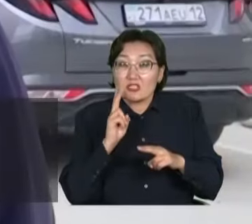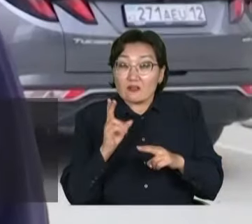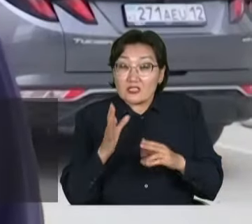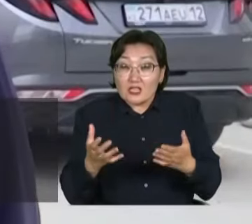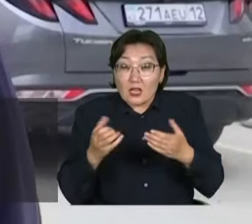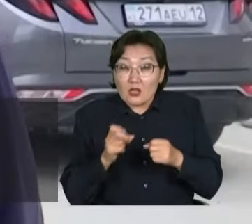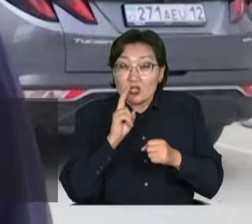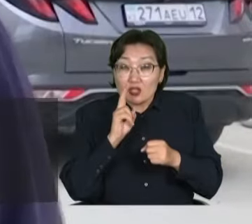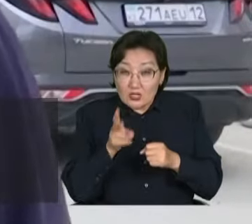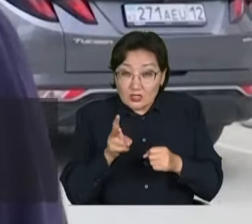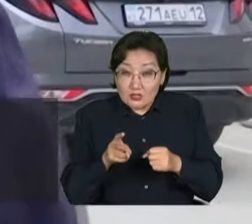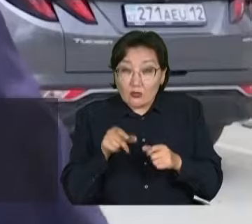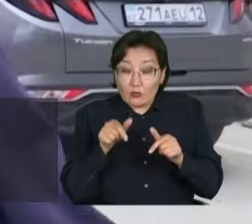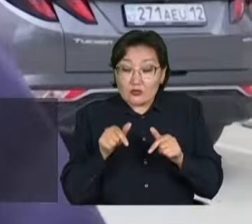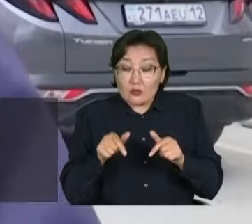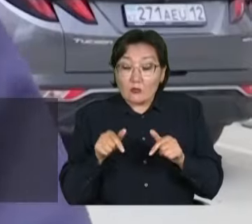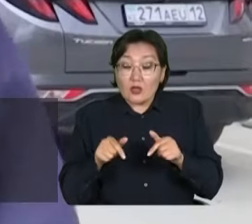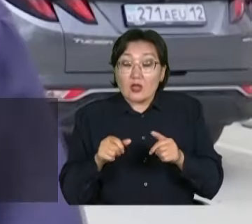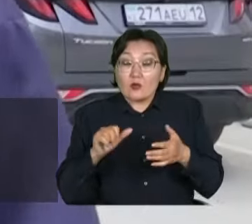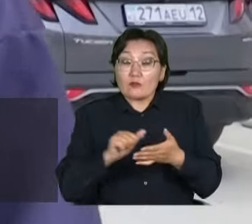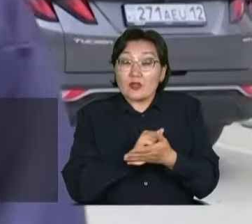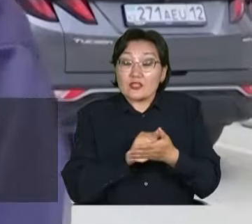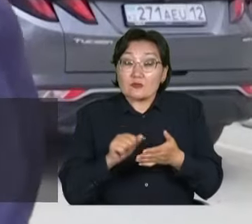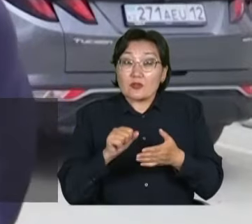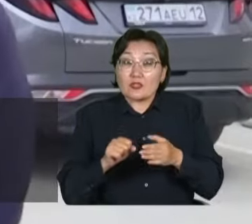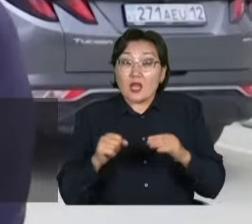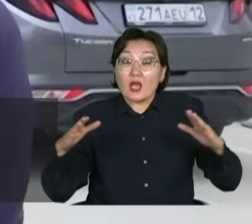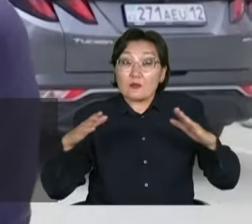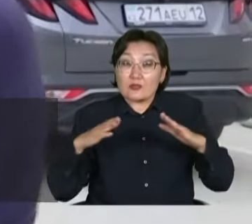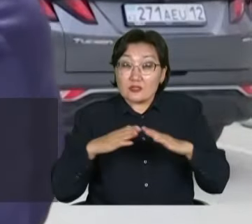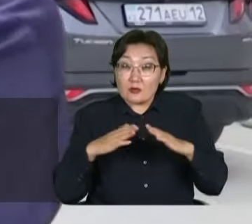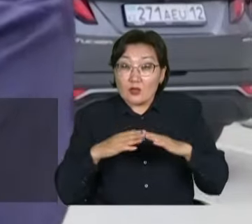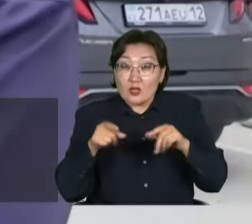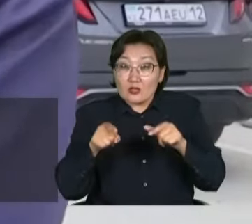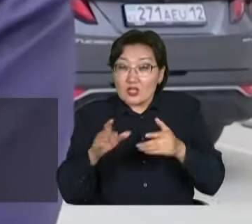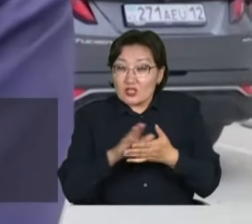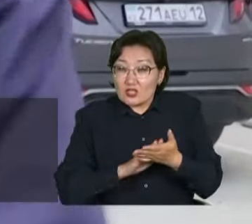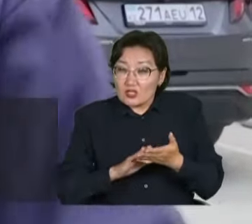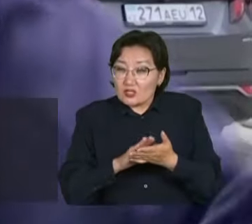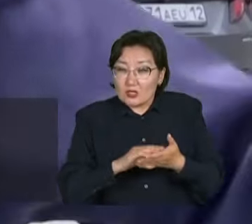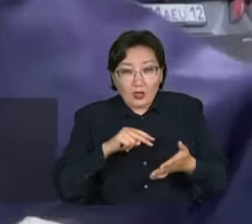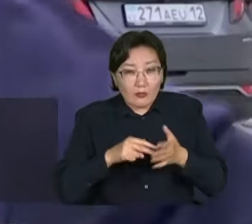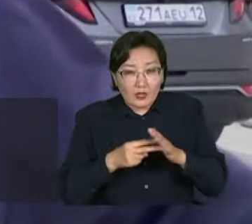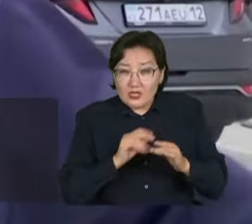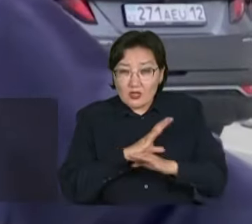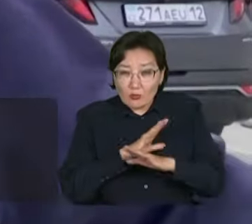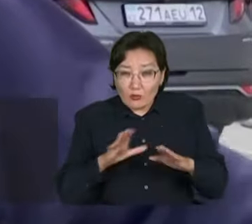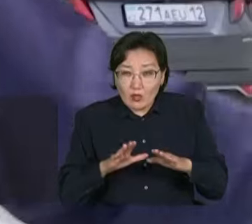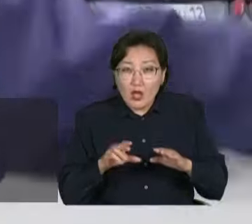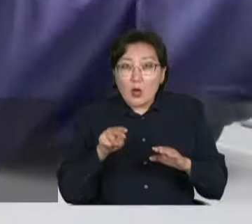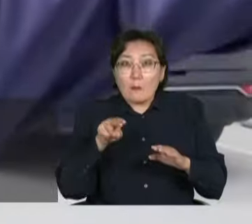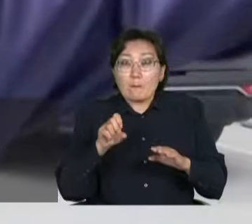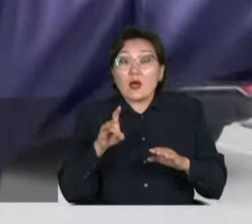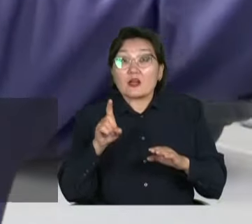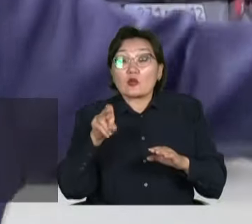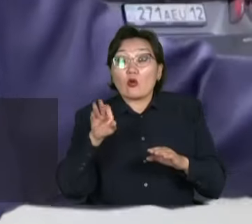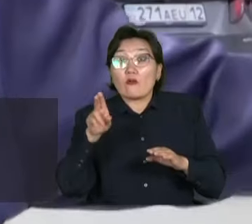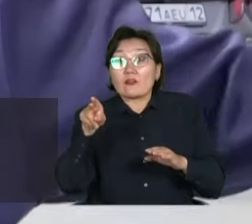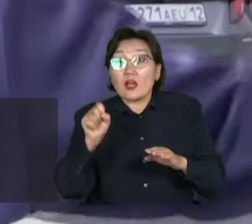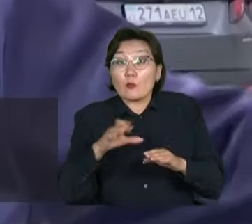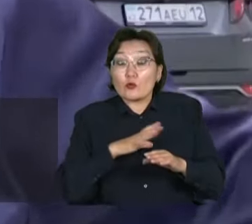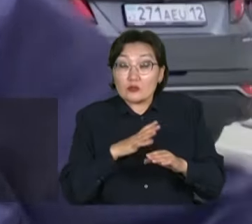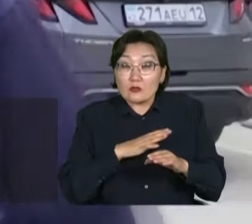Бізге алғанда мына жерде өзінің паспортты объект деген болды, мына үйде алдында мынандай ештеңе болған жоқ. Мынаның бәрі парковка болатын. Біз мына бизнес-класс үйді